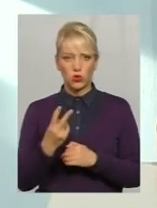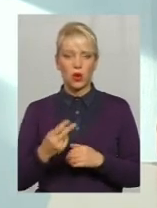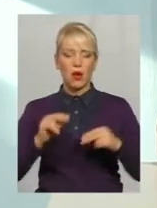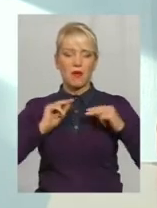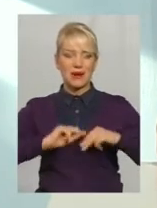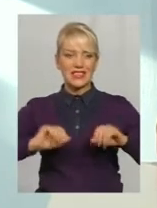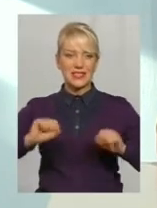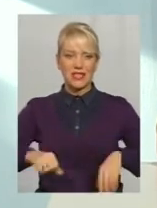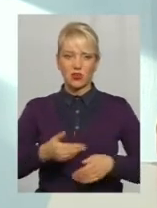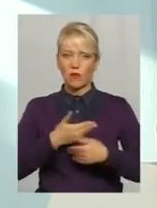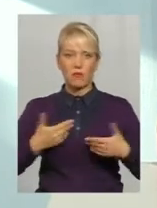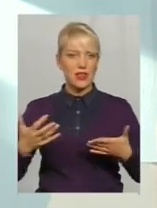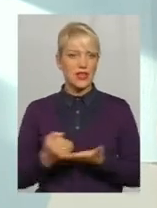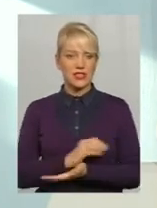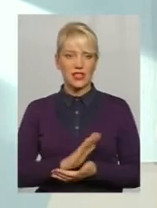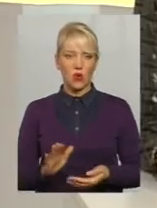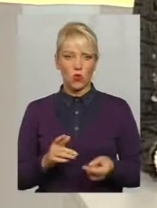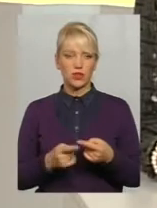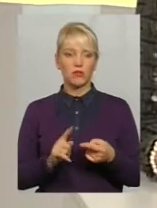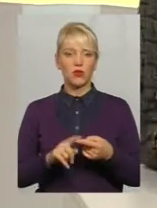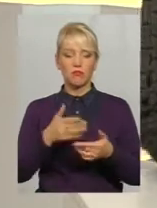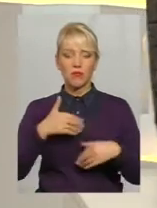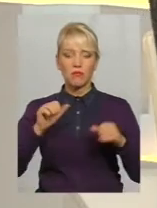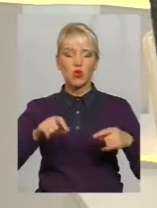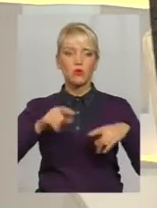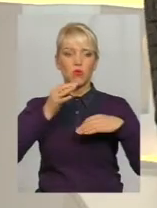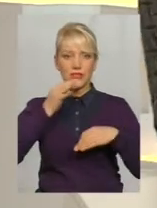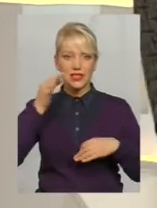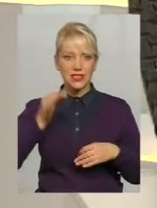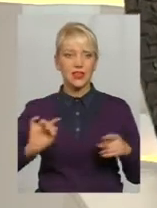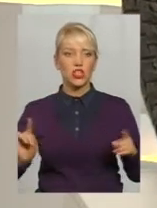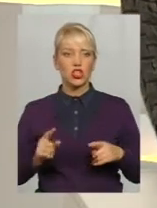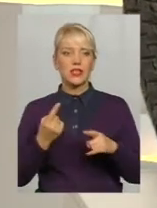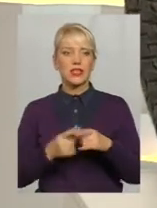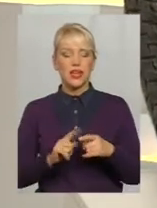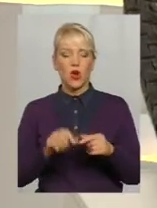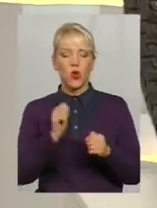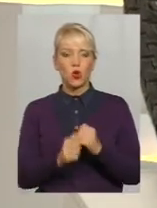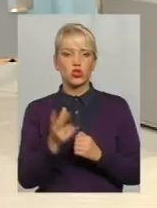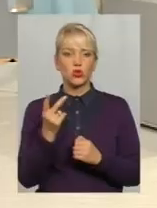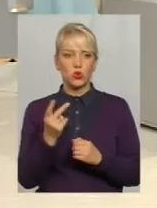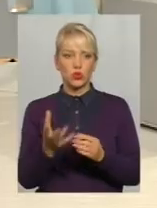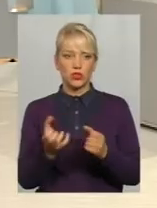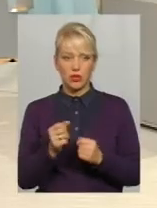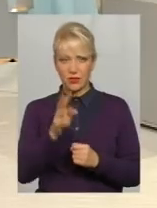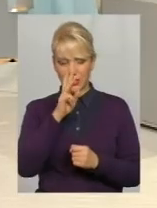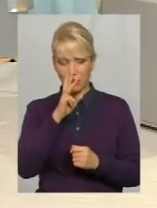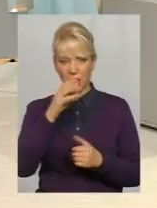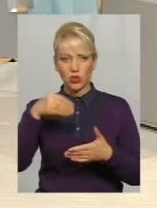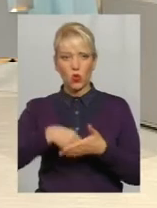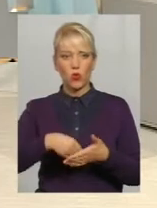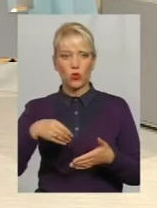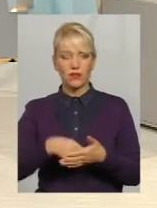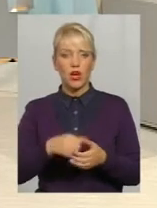працездатного ми не знаходимо. І я хотіла... Тобто можемо сказати, що саме це кожен другий отримує зарплату в конверті. Кожен